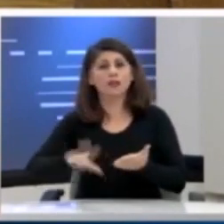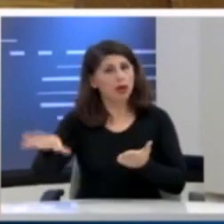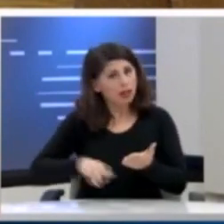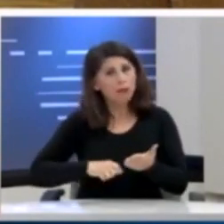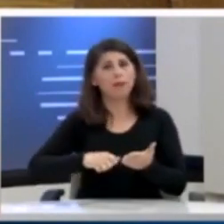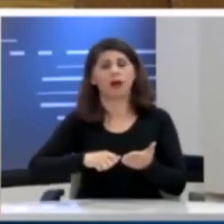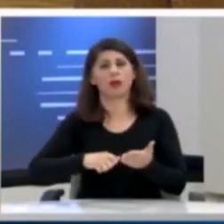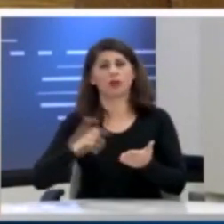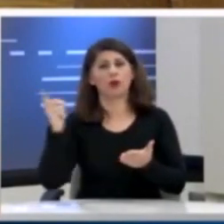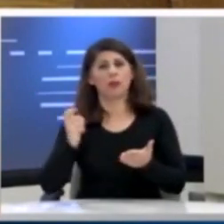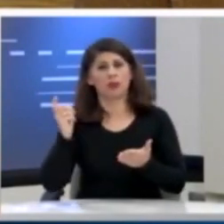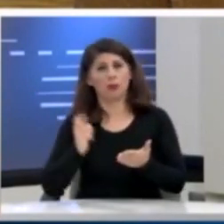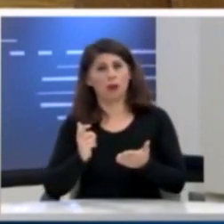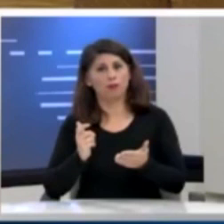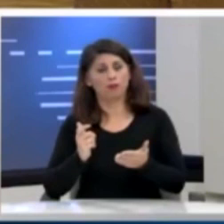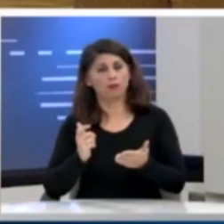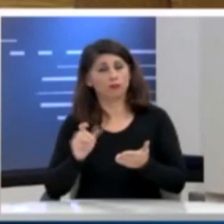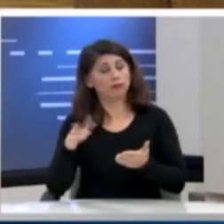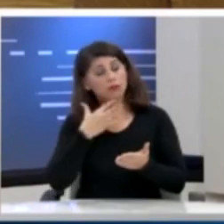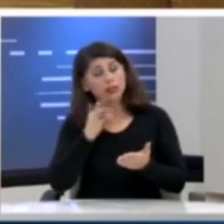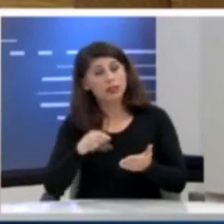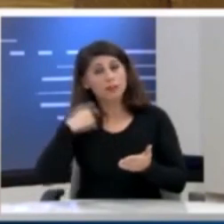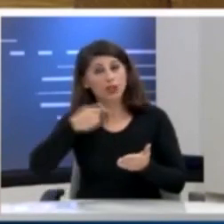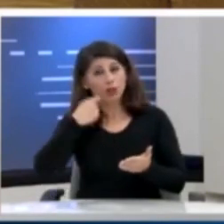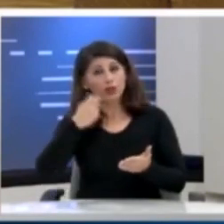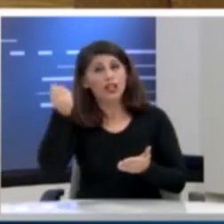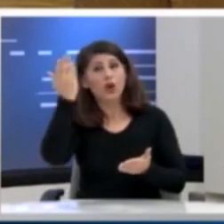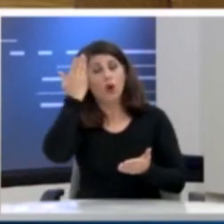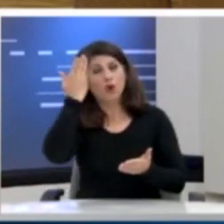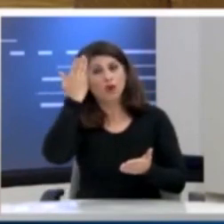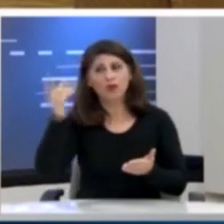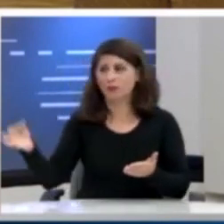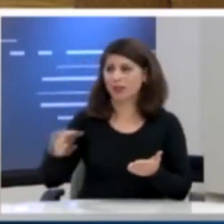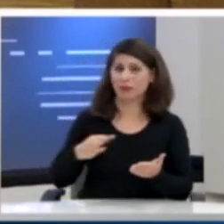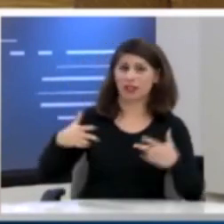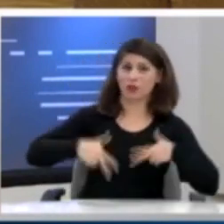να το πάρουν. Γιατί η μητρότητα αποτελεί κόστος,